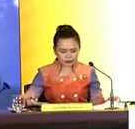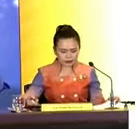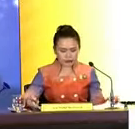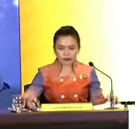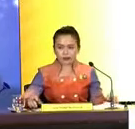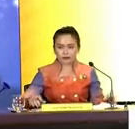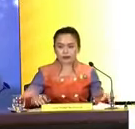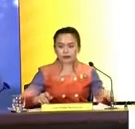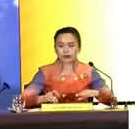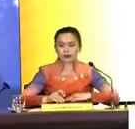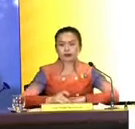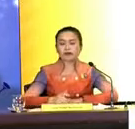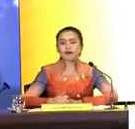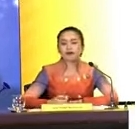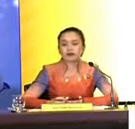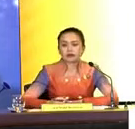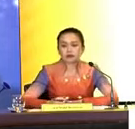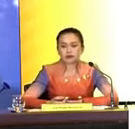ค่ะ